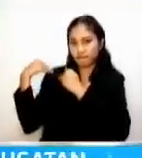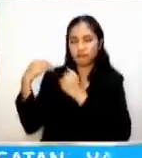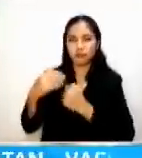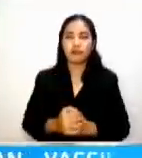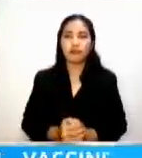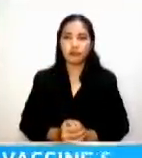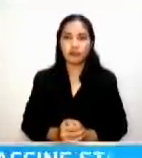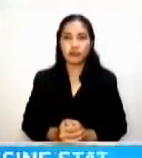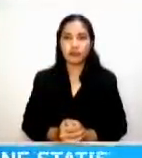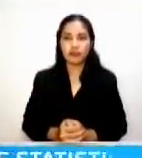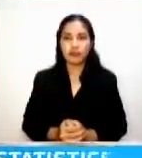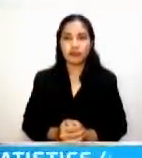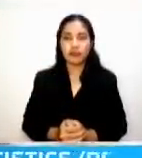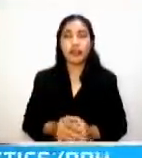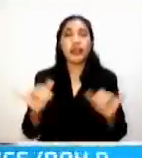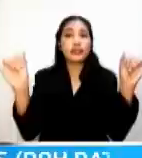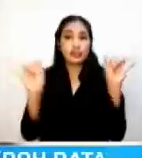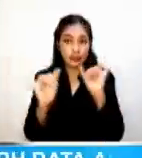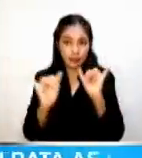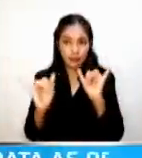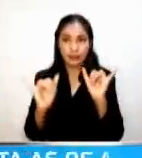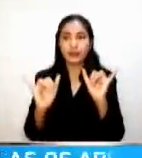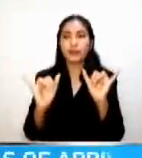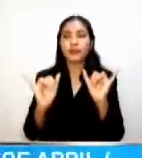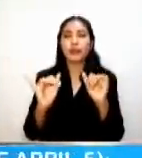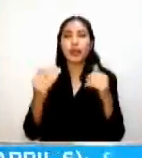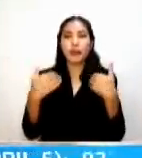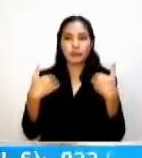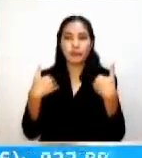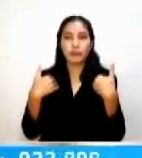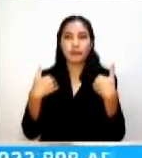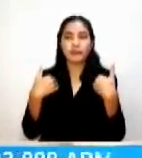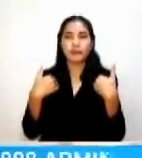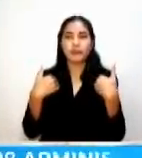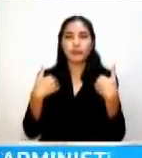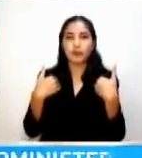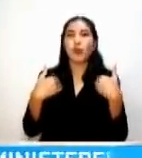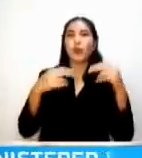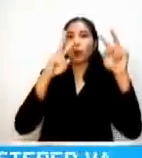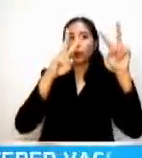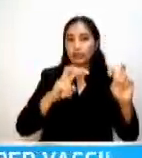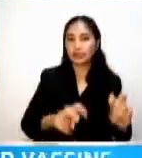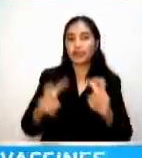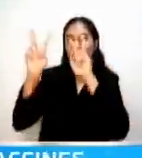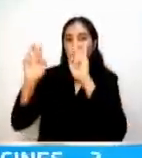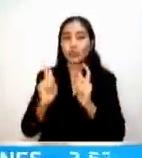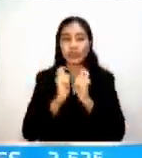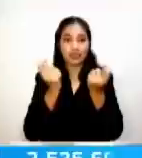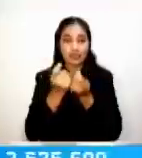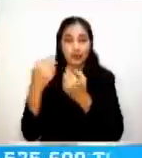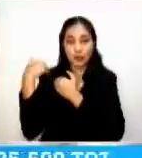and po? Likewise, Pony, meron rin tayo joint monitoring and inspection team na nabanggit ko na kinabibilangan